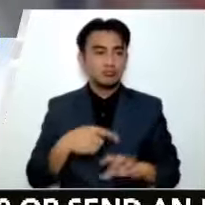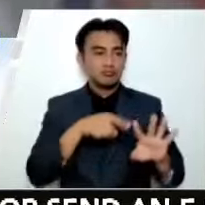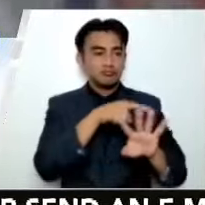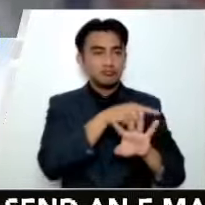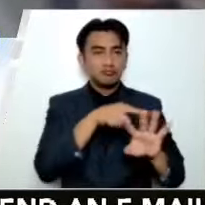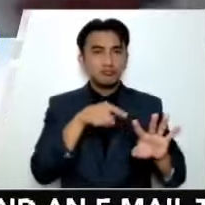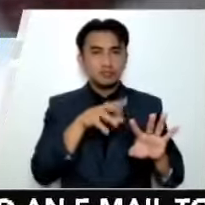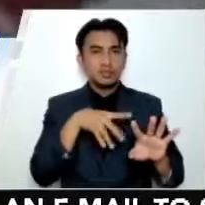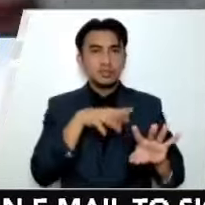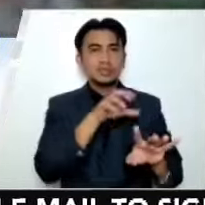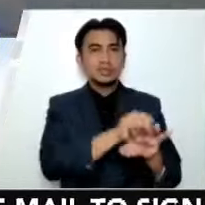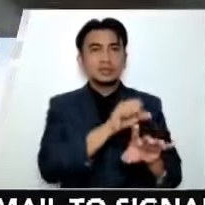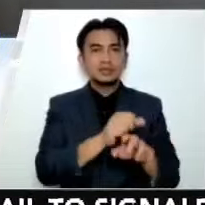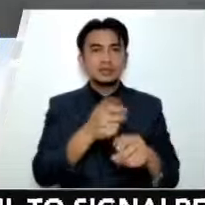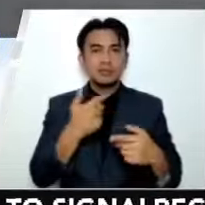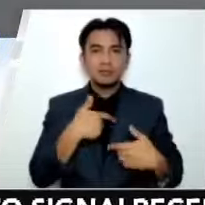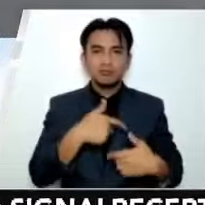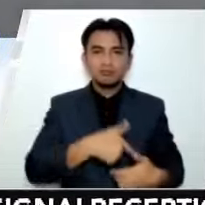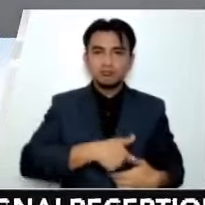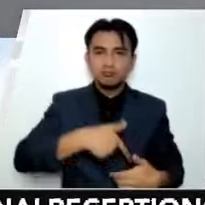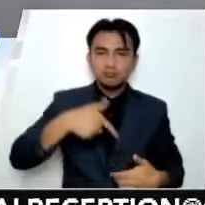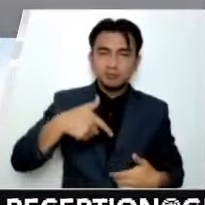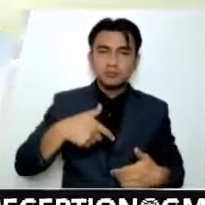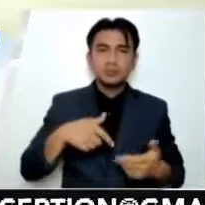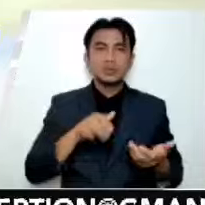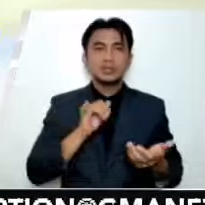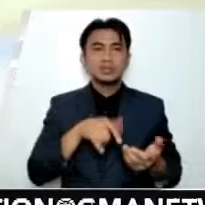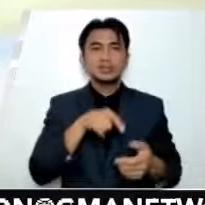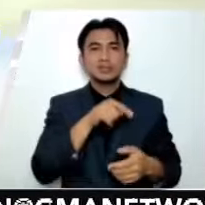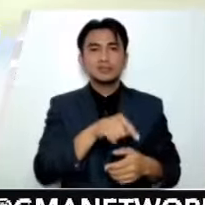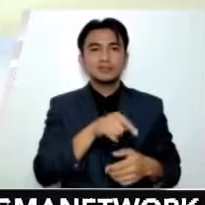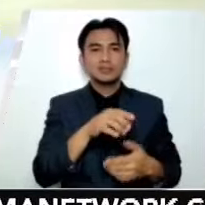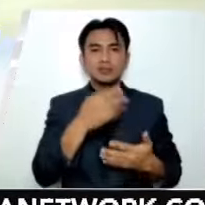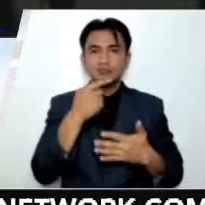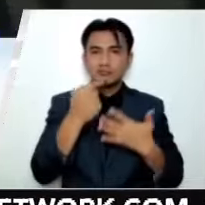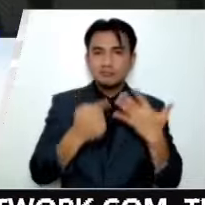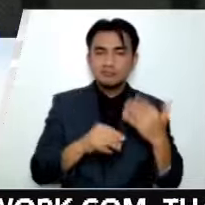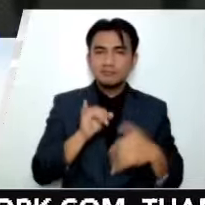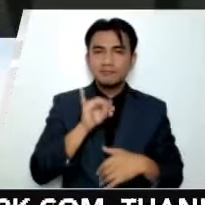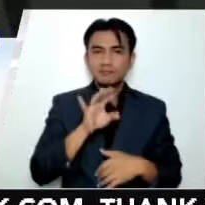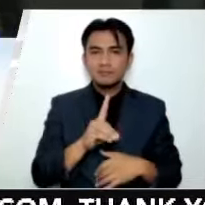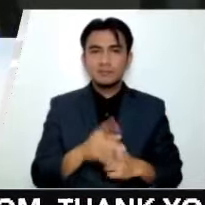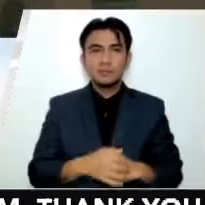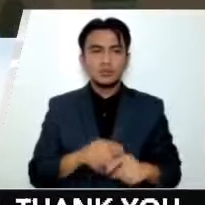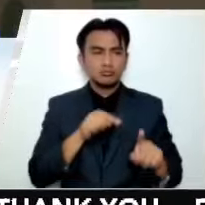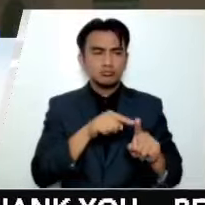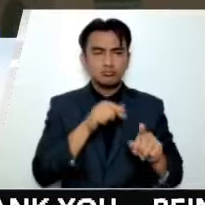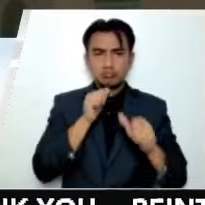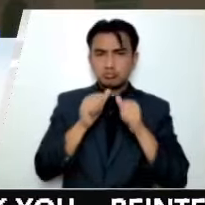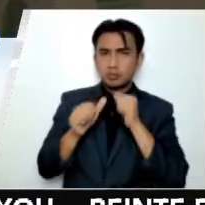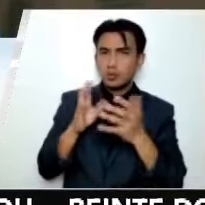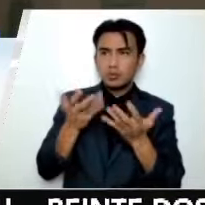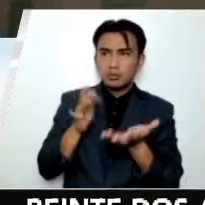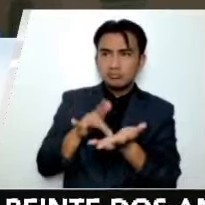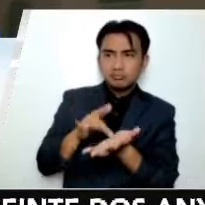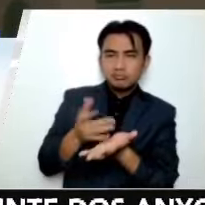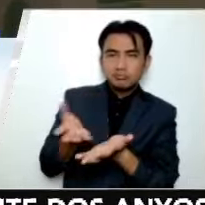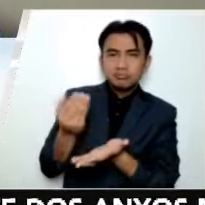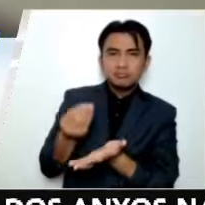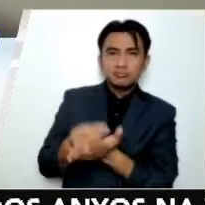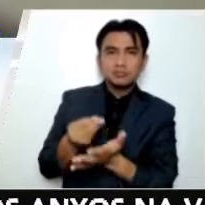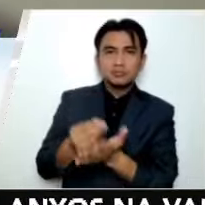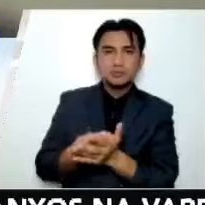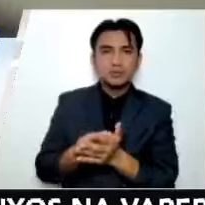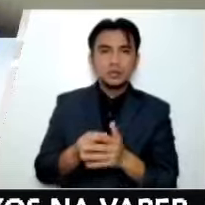may iba't ibang pangalan ang nahuling NICA agents. Itinanggi nila ang paratang na pangingikil. Nagsasagawa raw sila ng